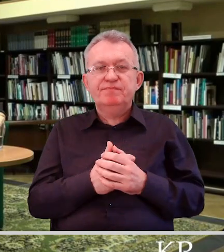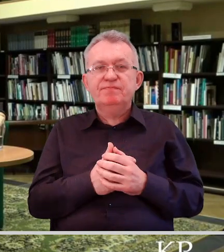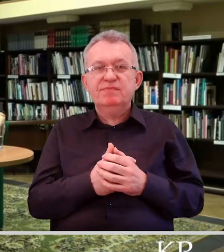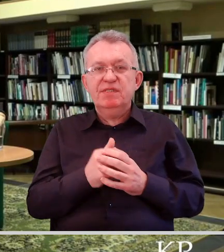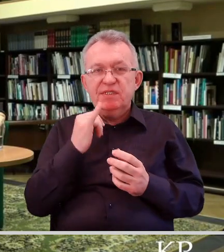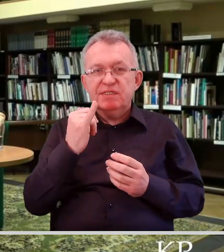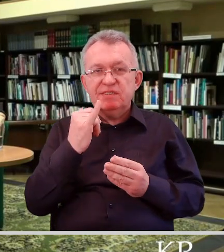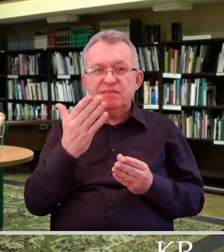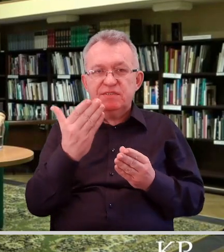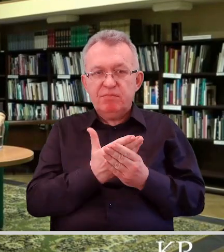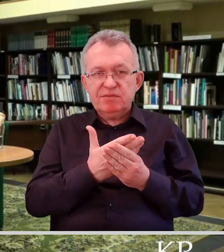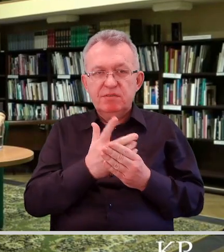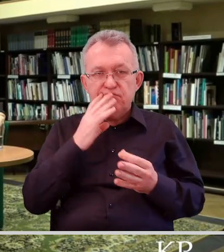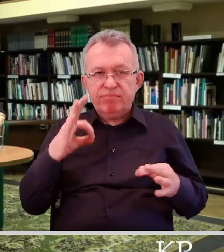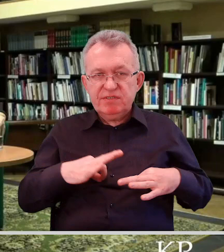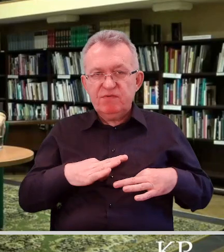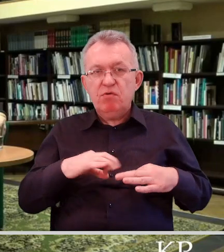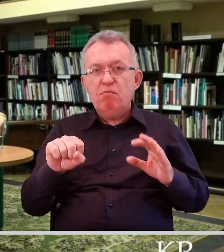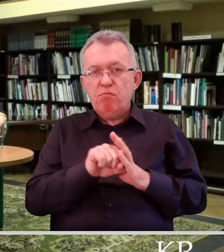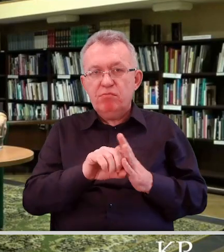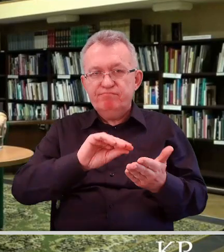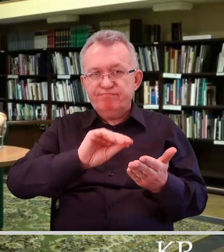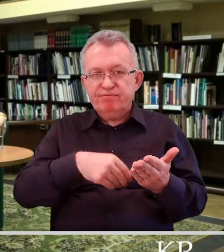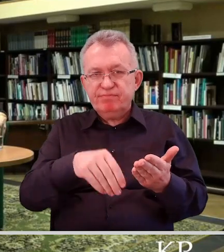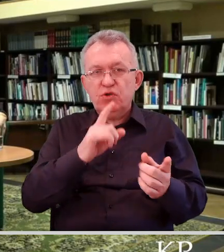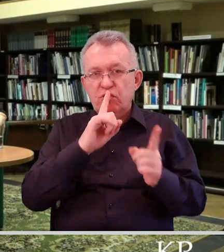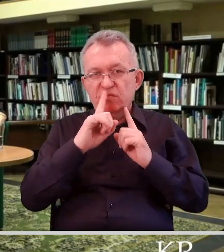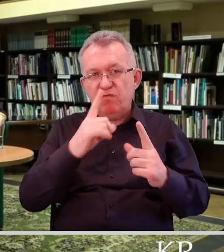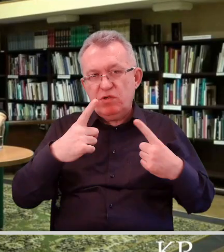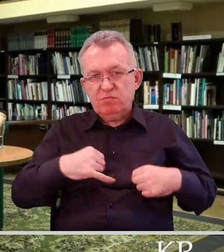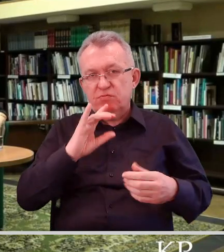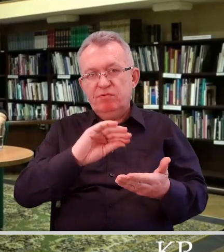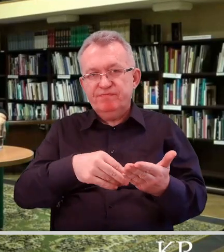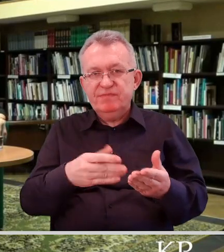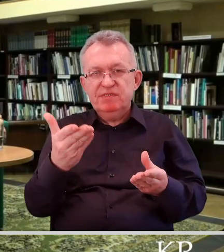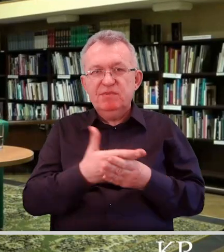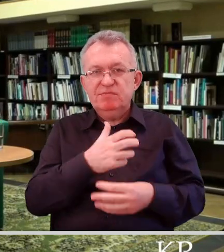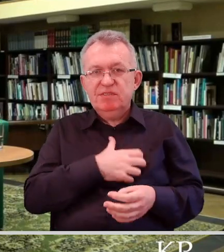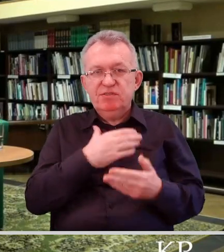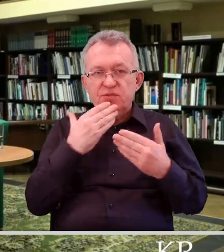i zapraszam Państwa do rozmów osobistych i po autografy.